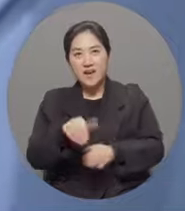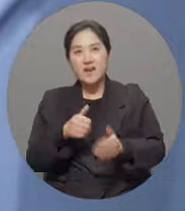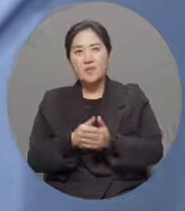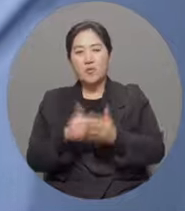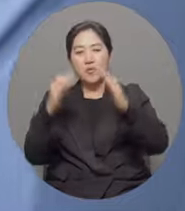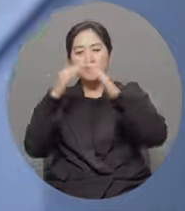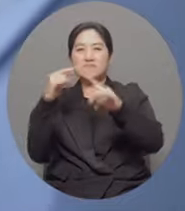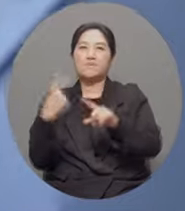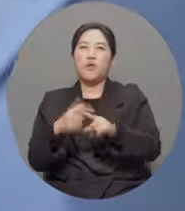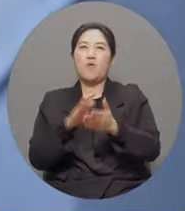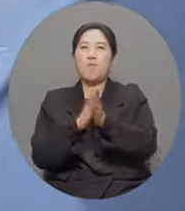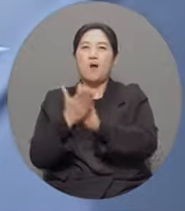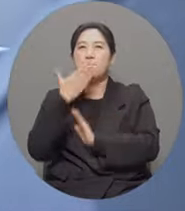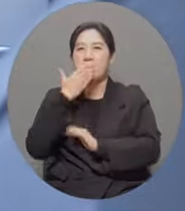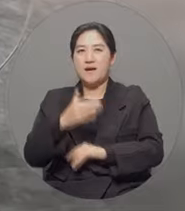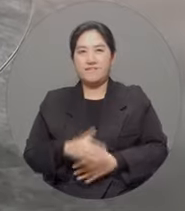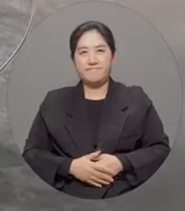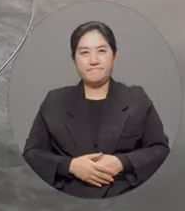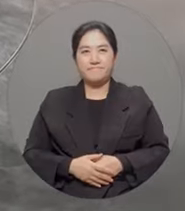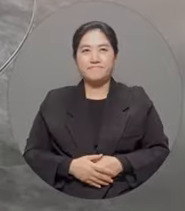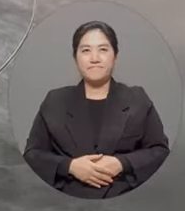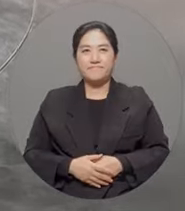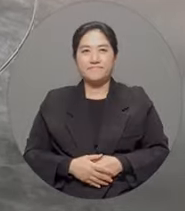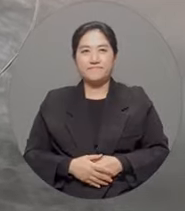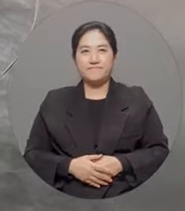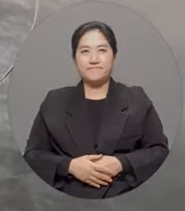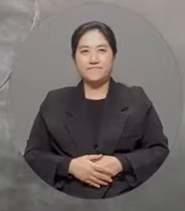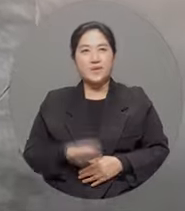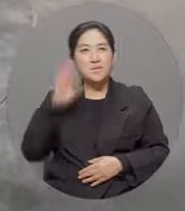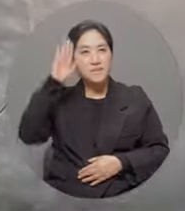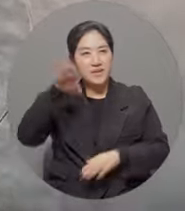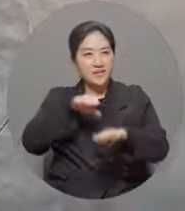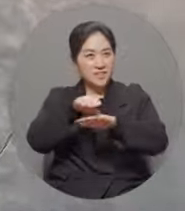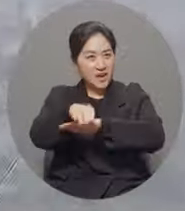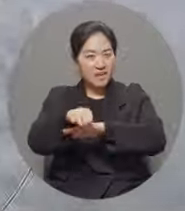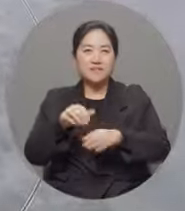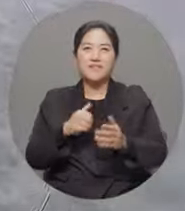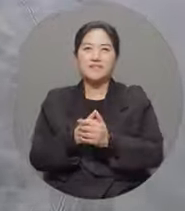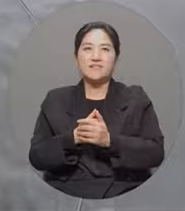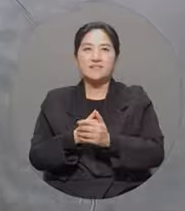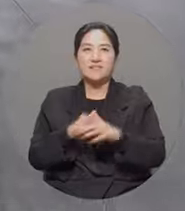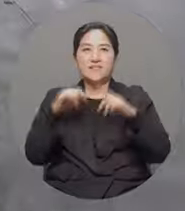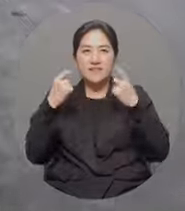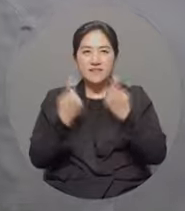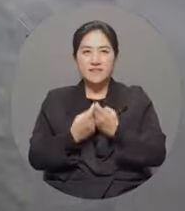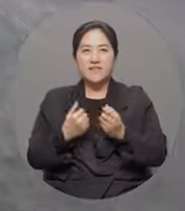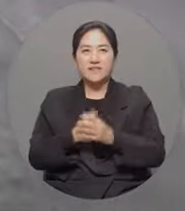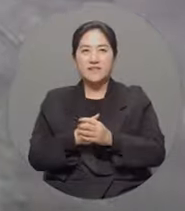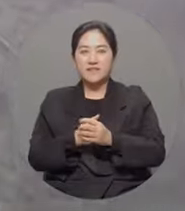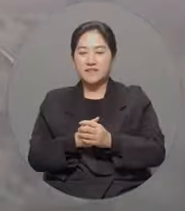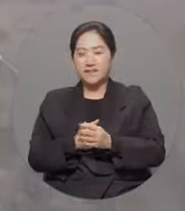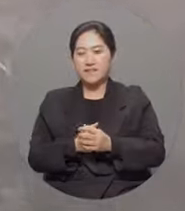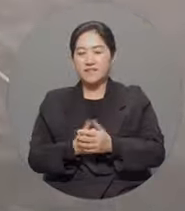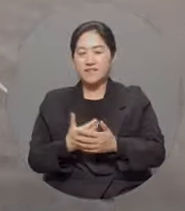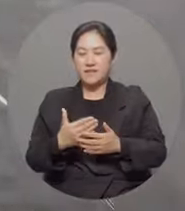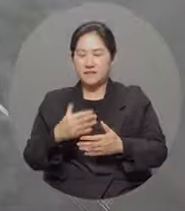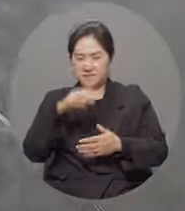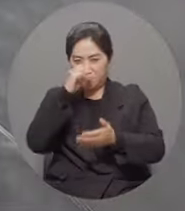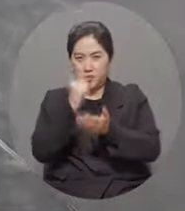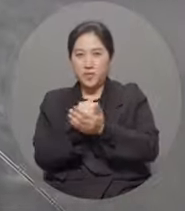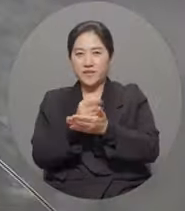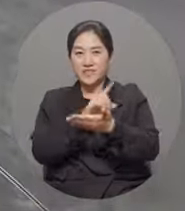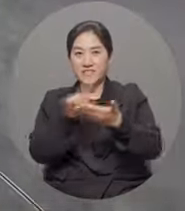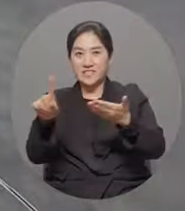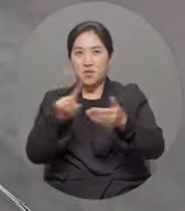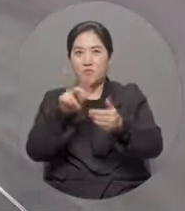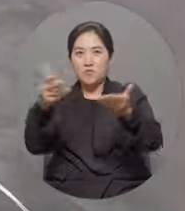주거 공간으로 진화했습니다. 미래의 자동차는 개인에게 최적화된 디지털 환경을 제공함으로써 단순한